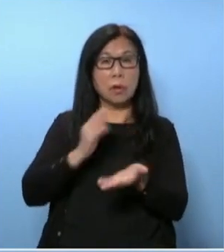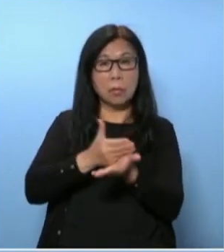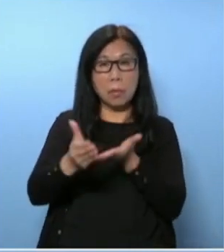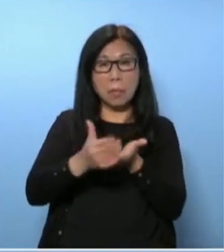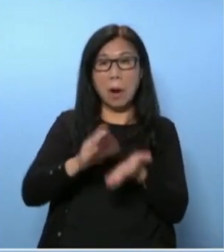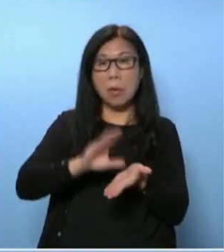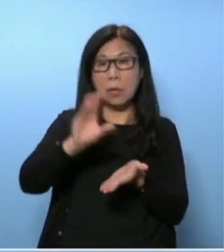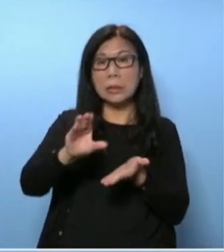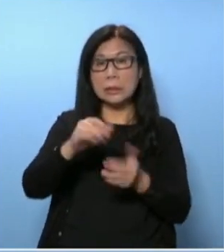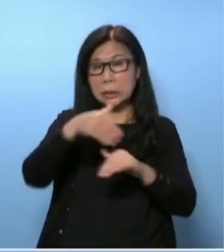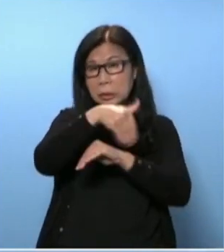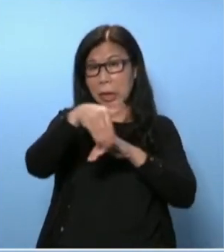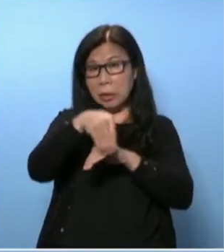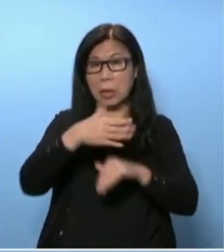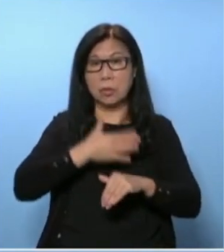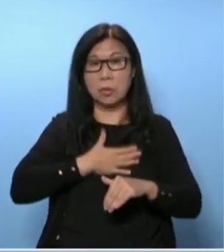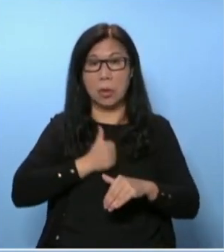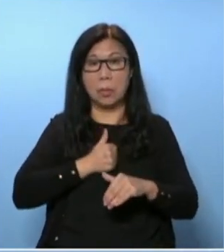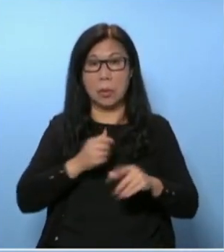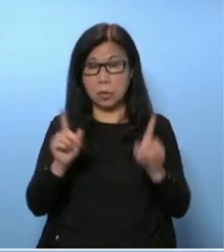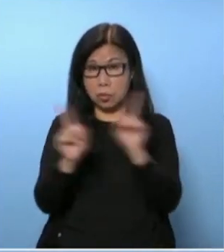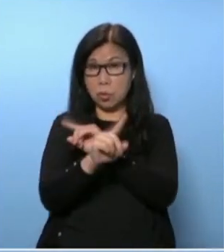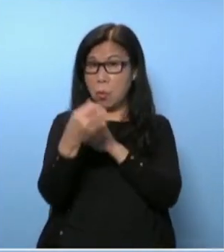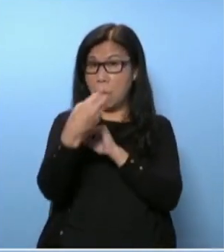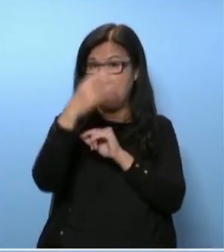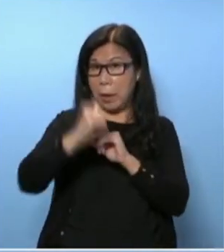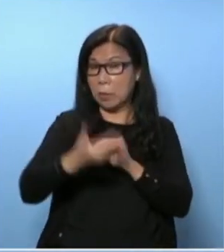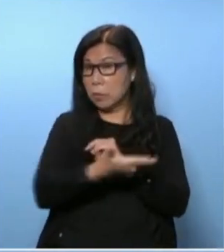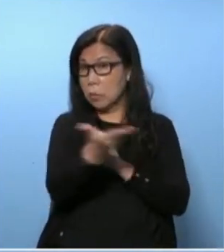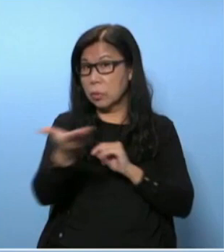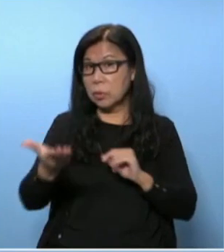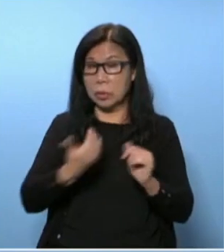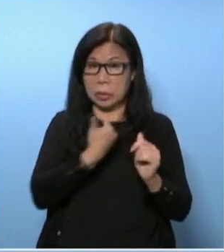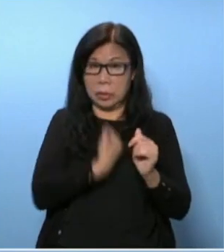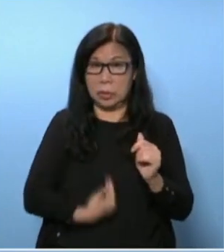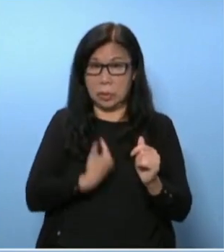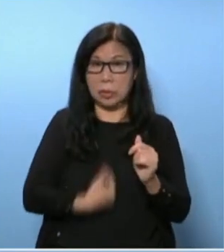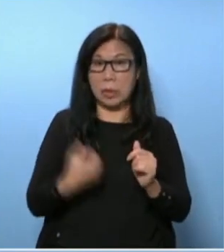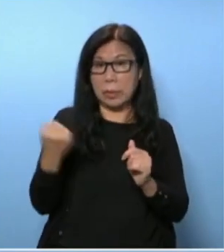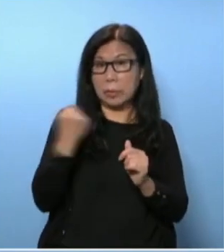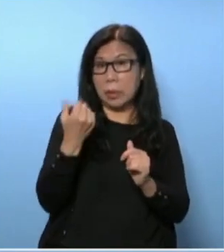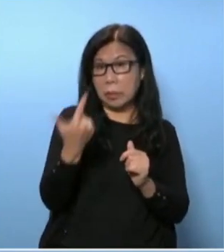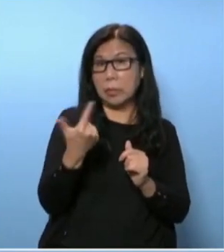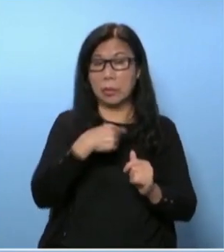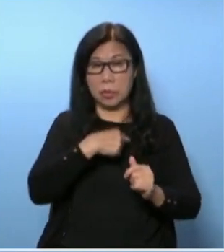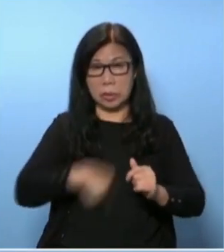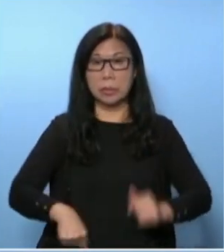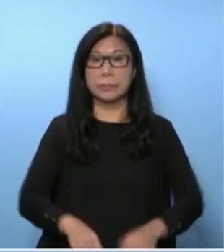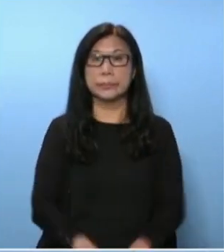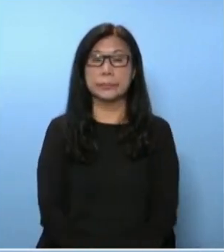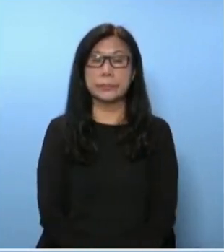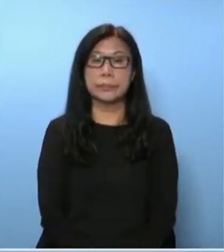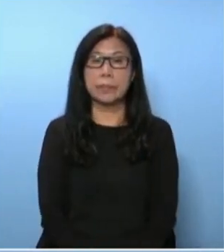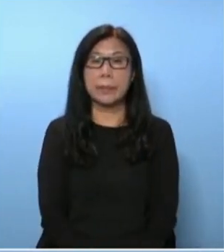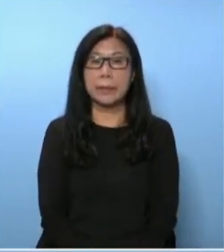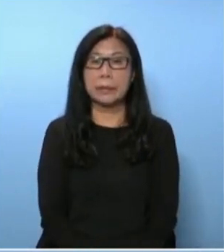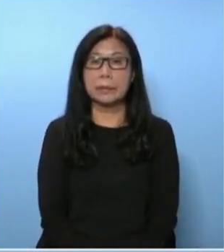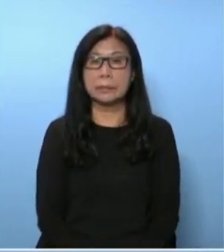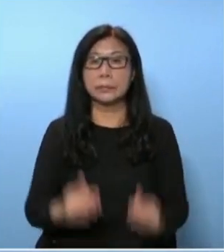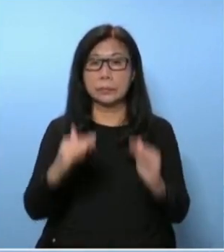款，或者你有什麼策略可以在這個議會裡面說給我們所有正義感相對強的香港人知。主席，麻煩 局